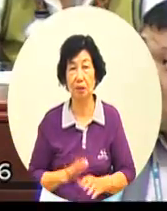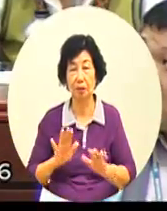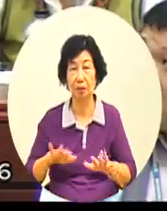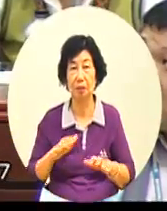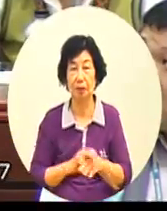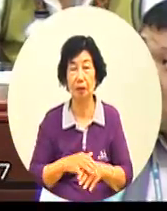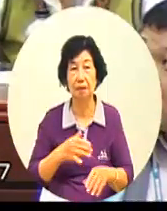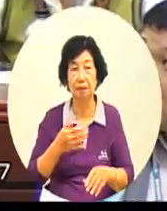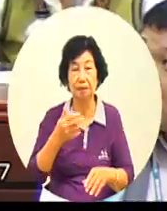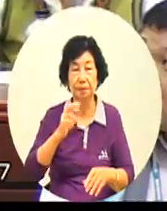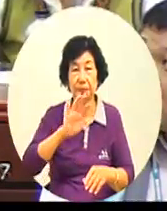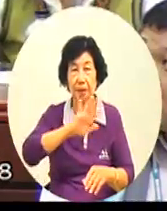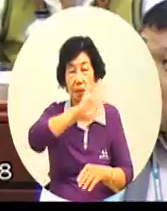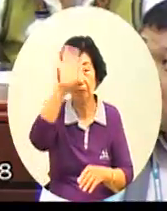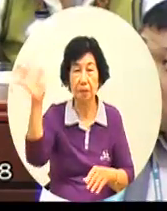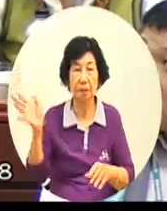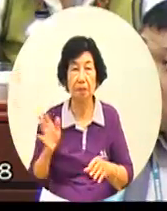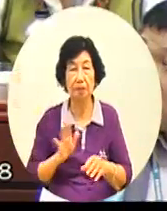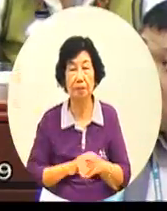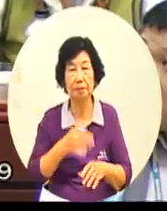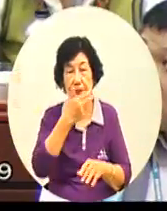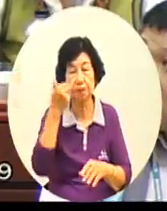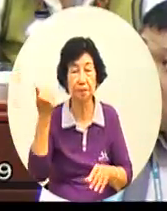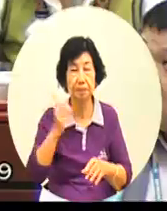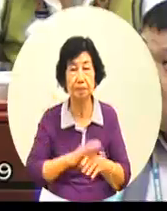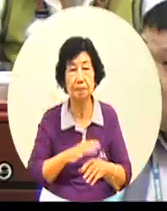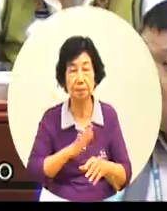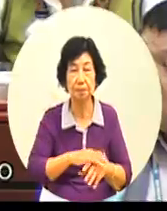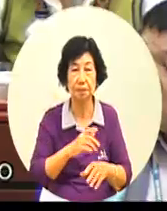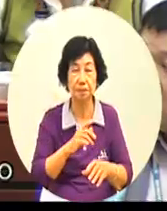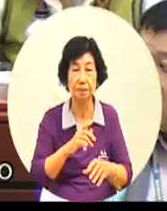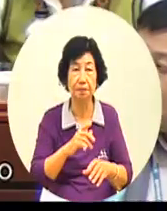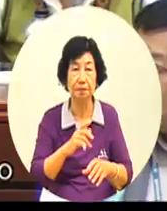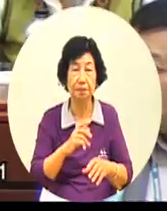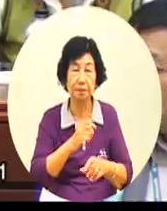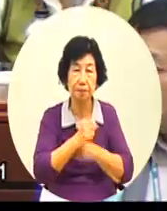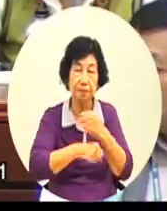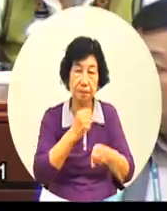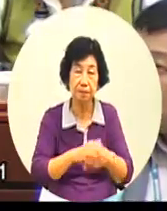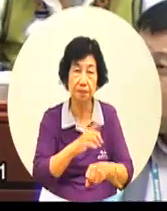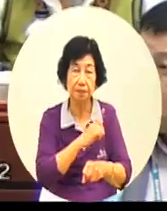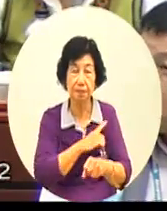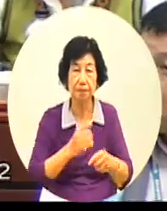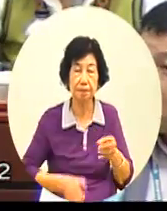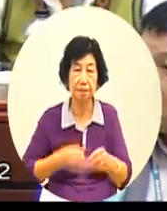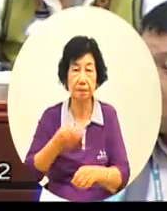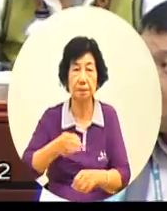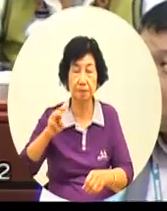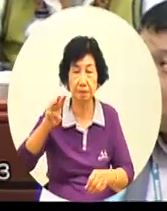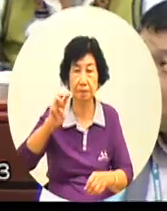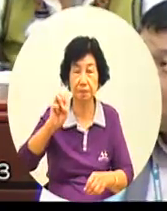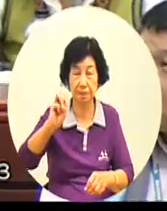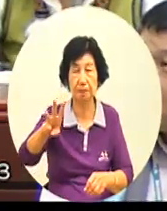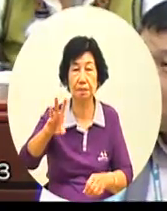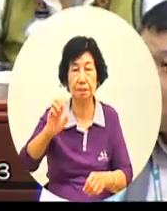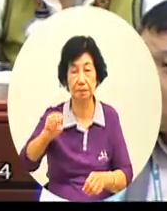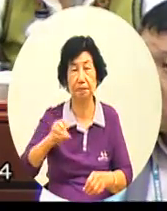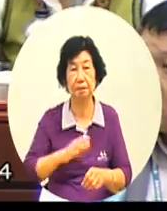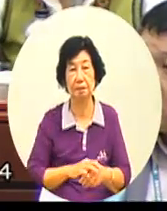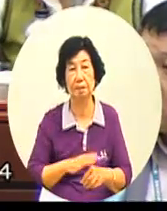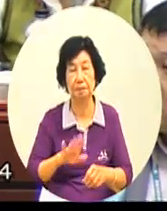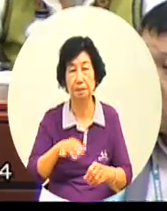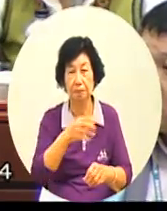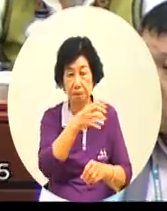籁活动包括爱意促销，今年度他们自筹是300万，那我们市府由民政局跟本会各补